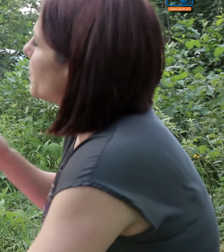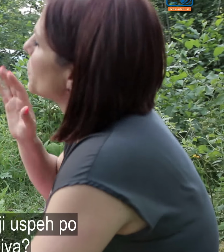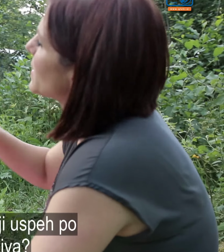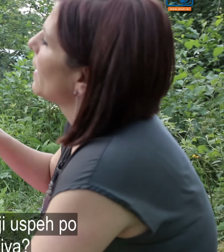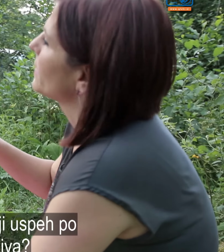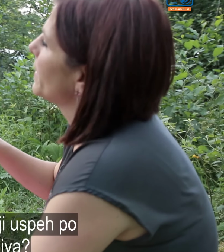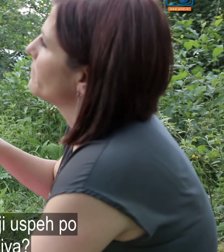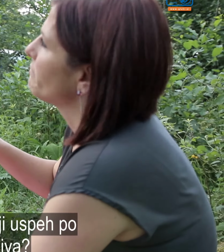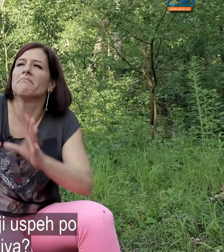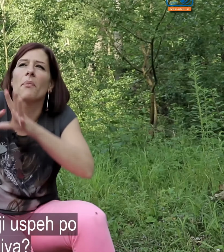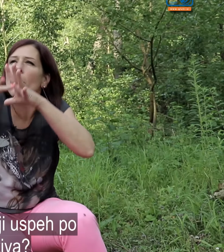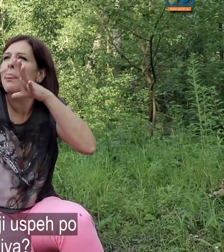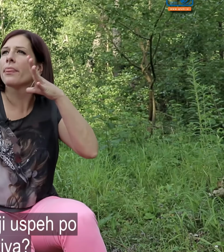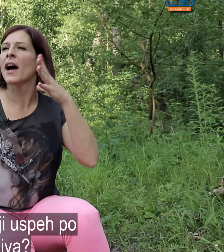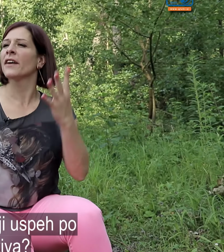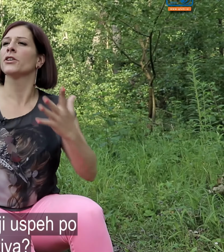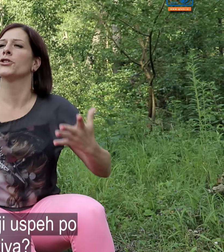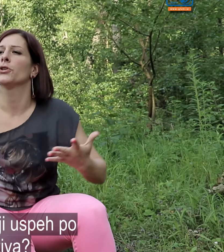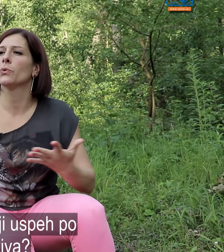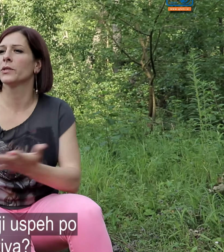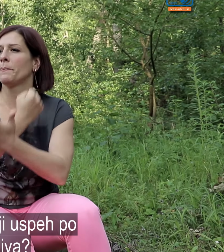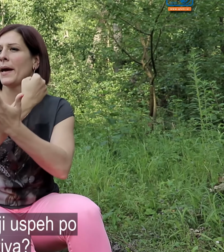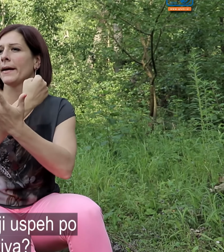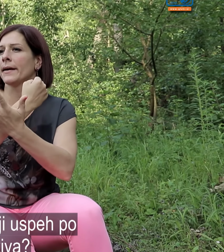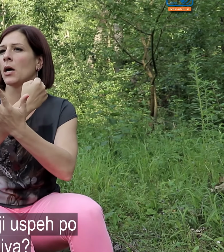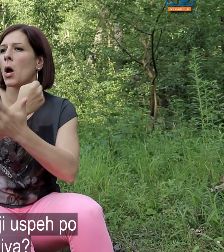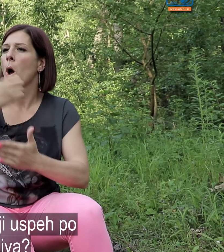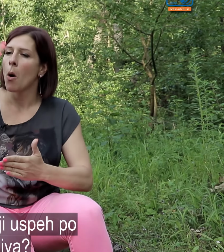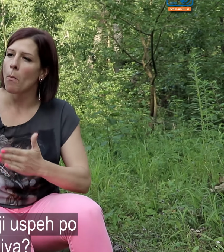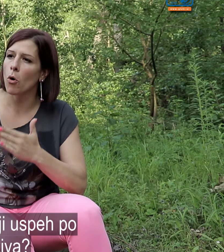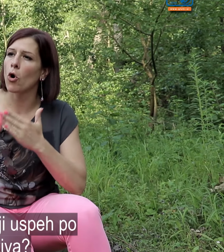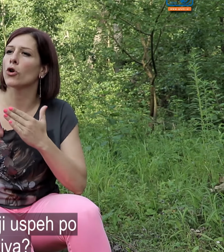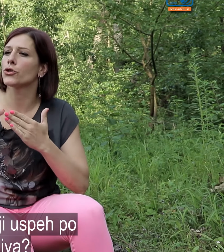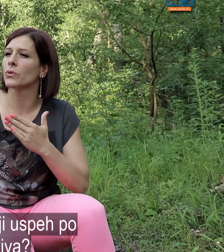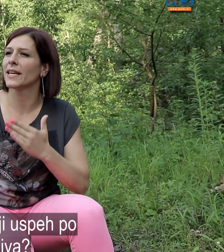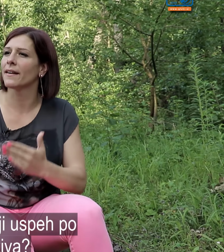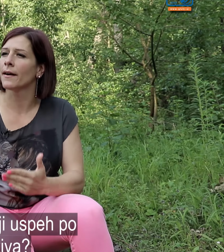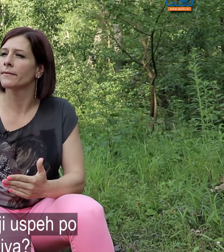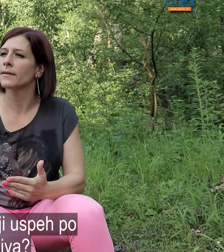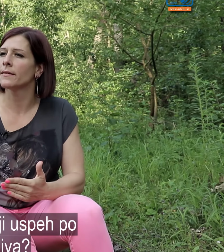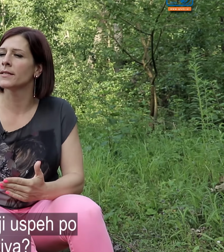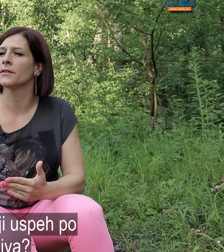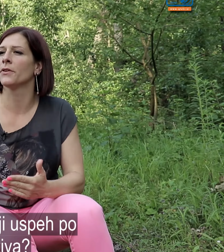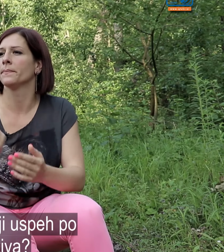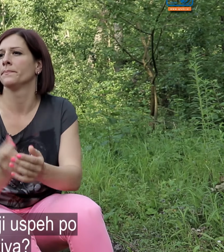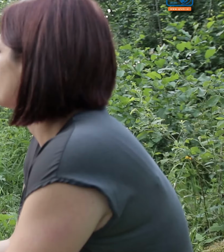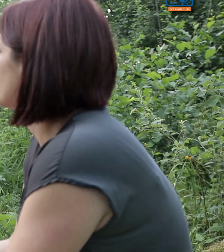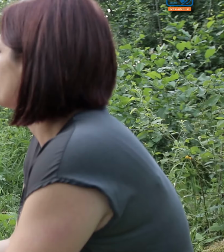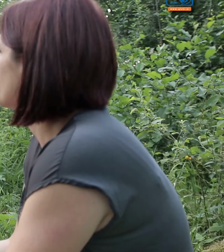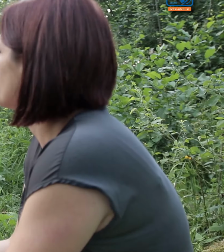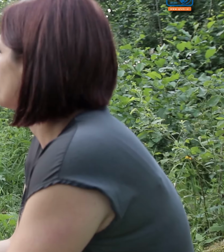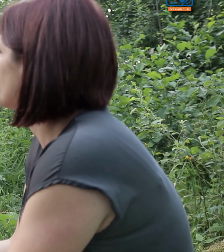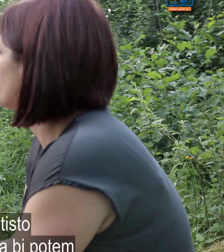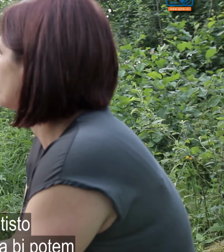Kaj bi bil zate največji uspeh po koncu tega izziva?